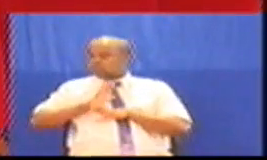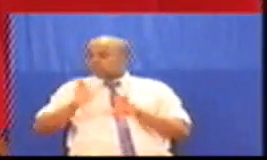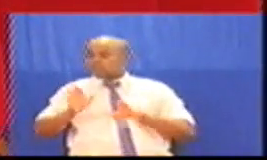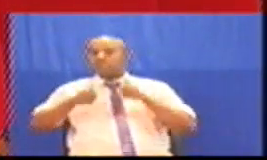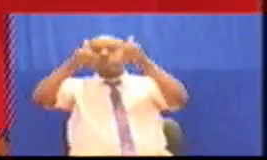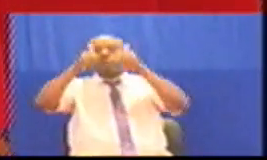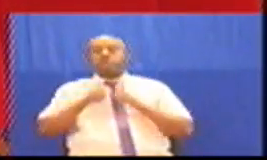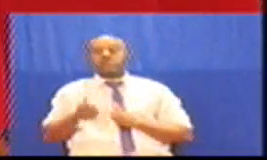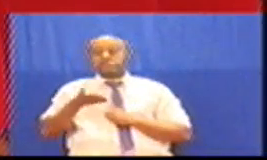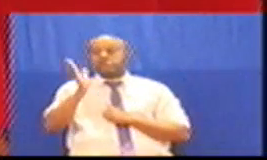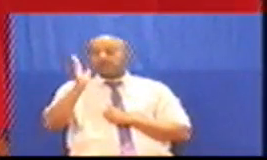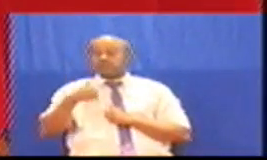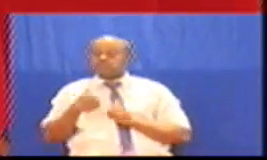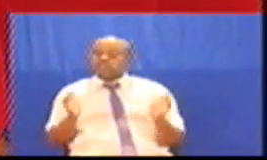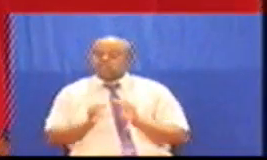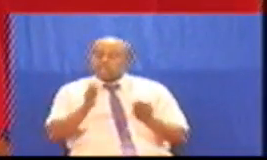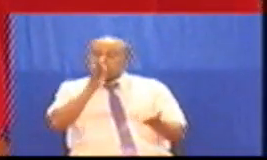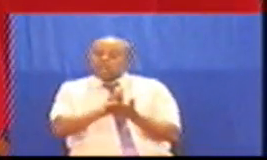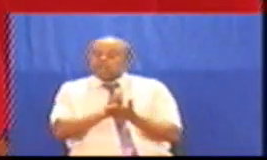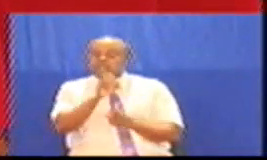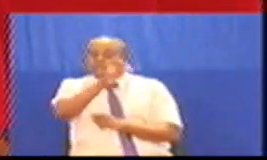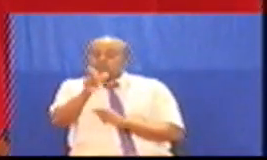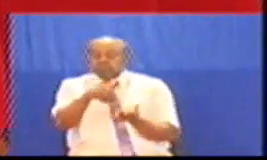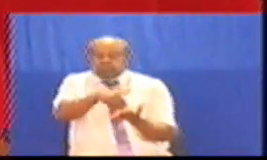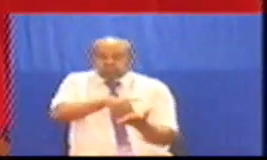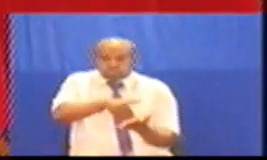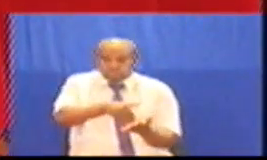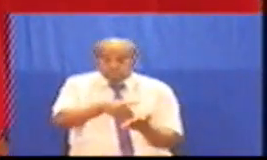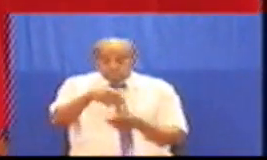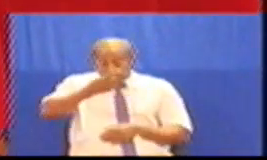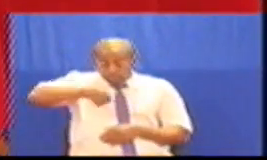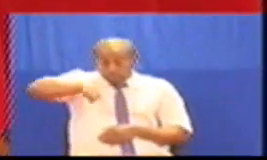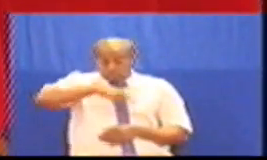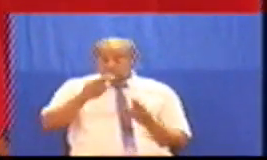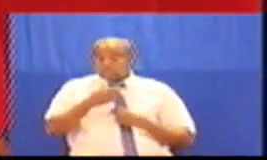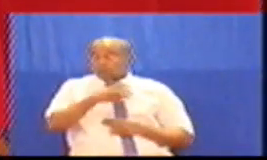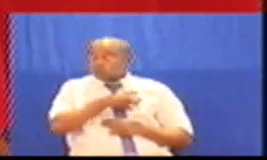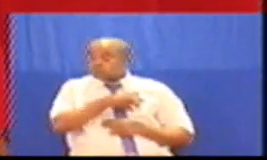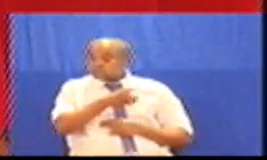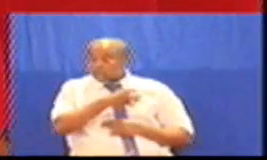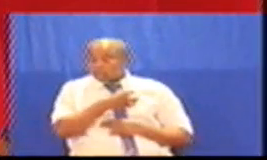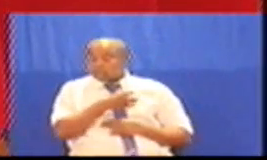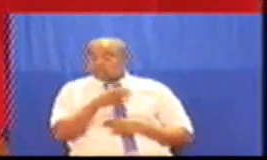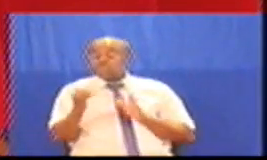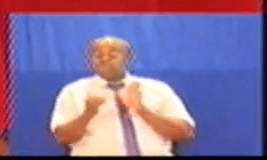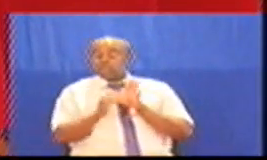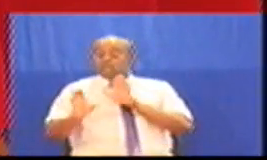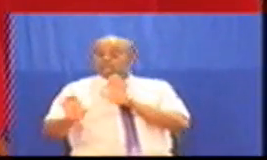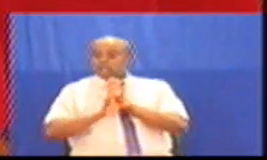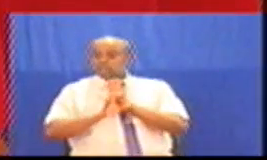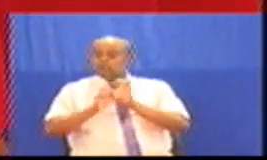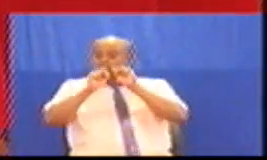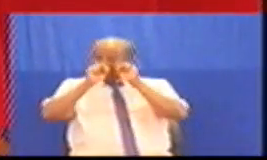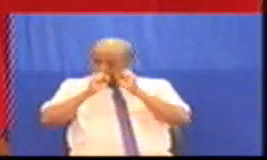wanyonge, sisi kama Wizara ya Katiba na Sheria lazima tulenge kutoa haki